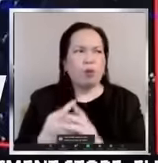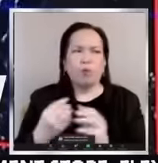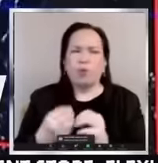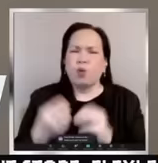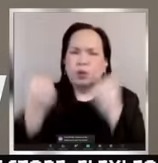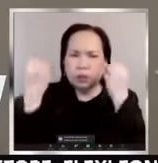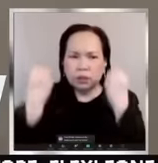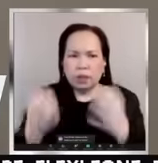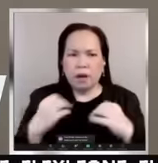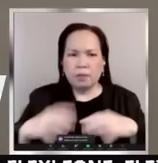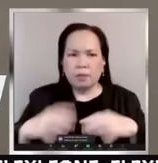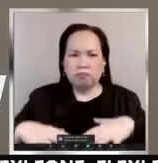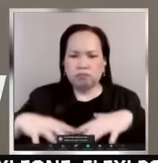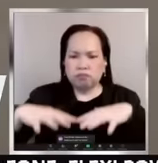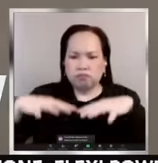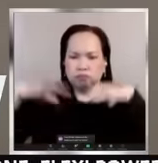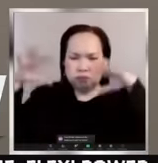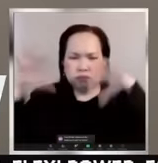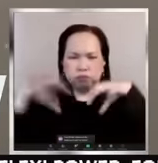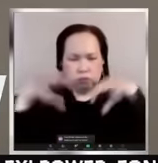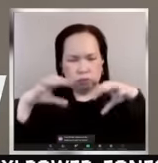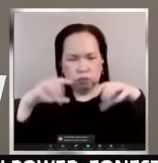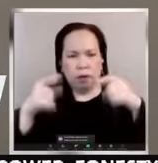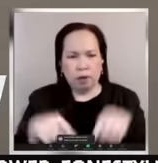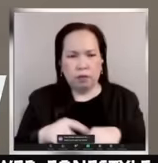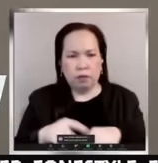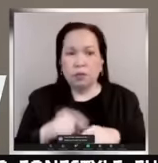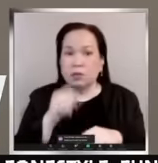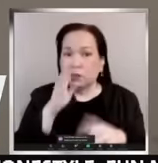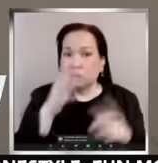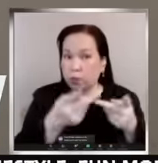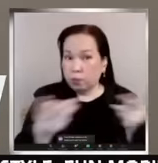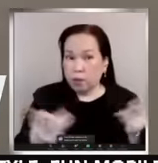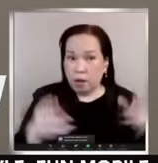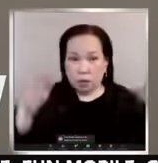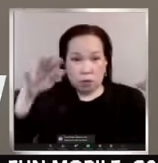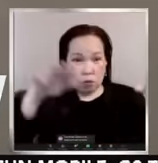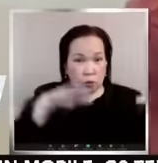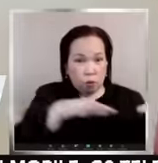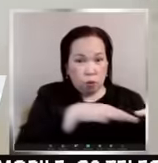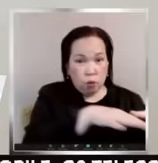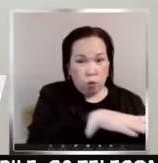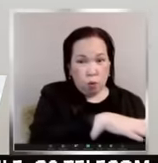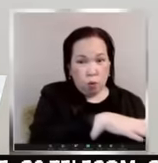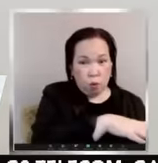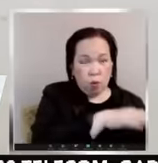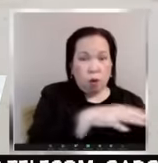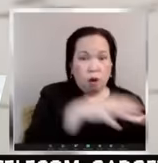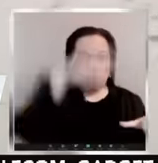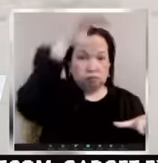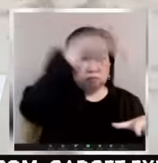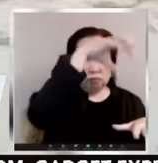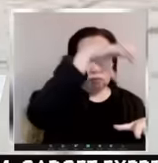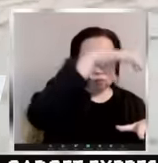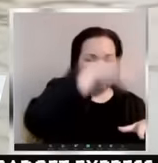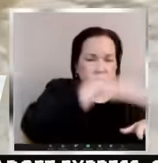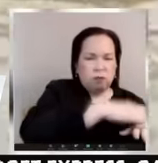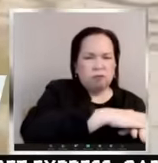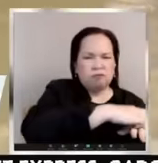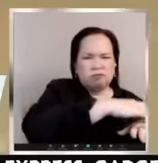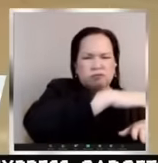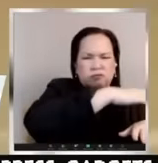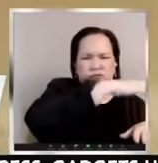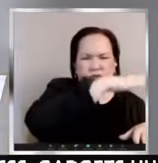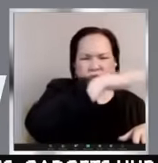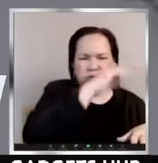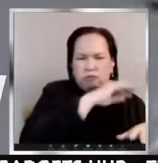nitong Katarman. Pag mababa yung lugar mo, low-lying ka, low-lying area, tapos nag-ulan ng marami, sigurado pong may epekto yun sa in terms of flooding,